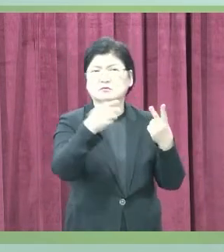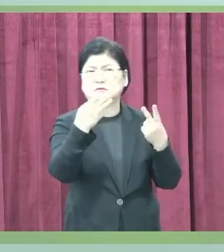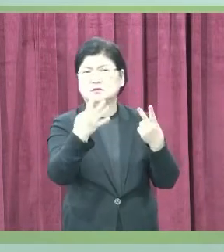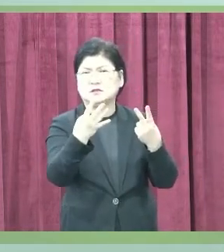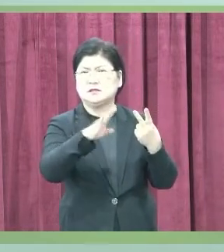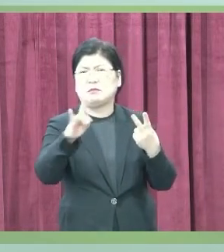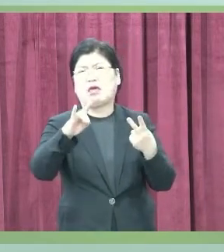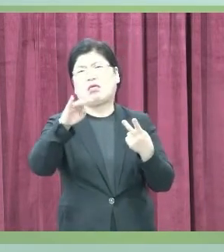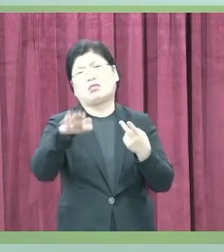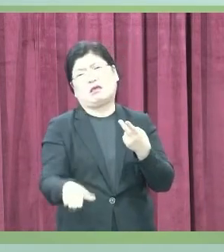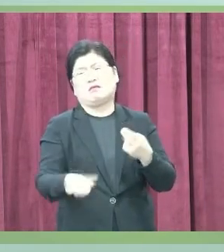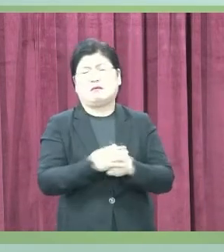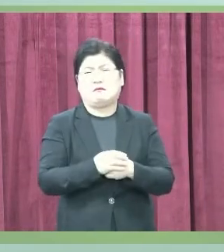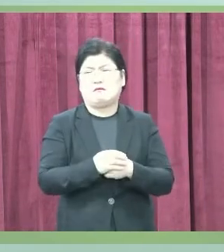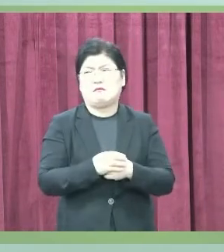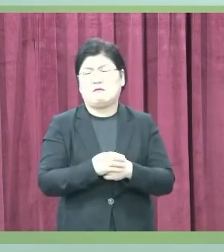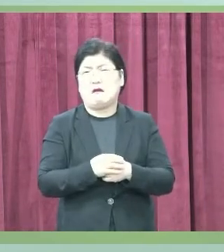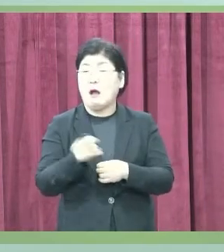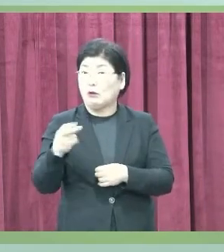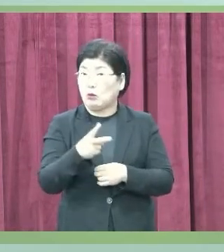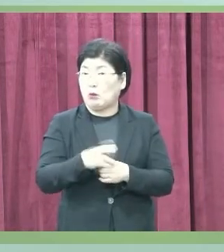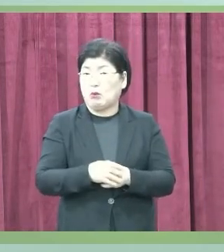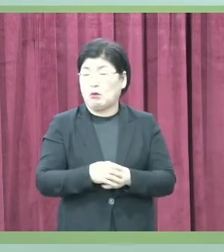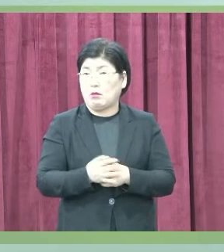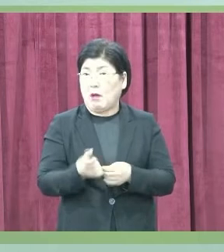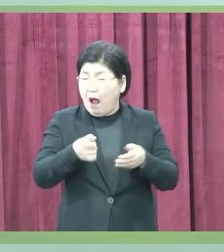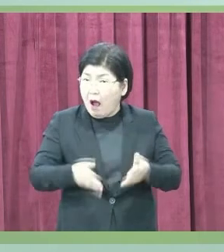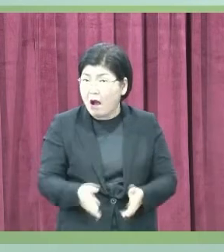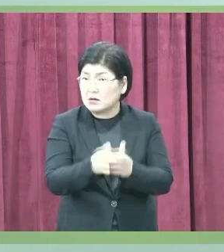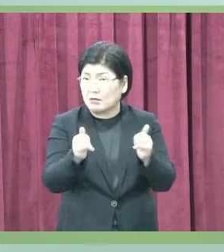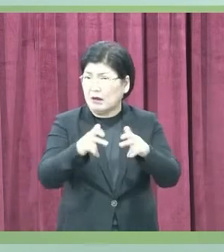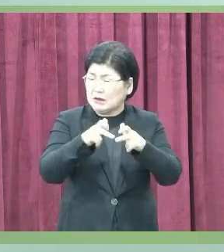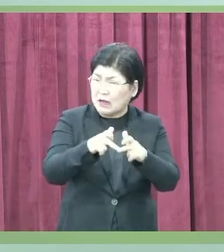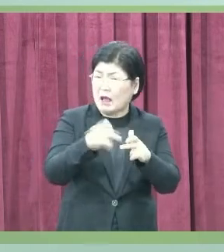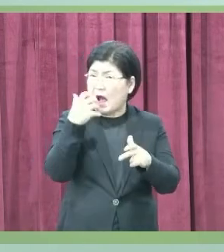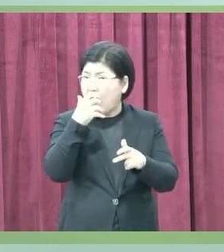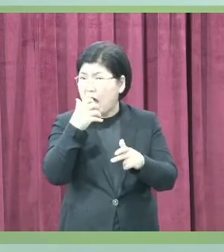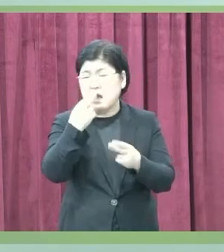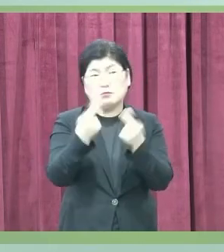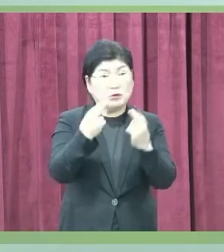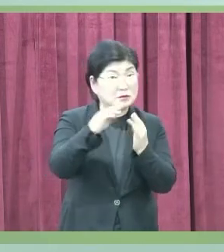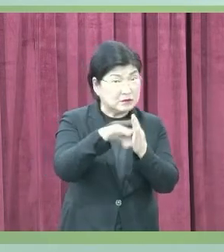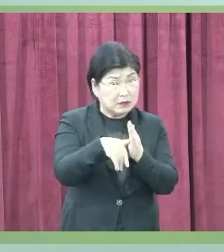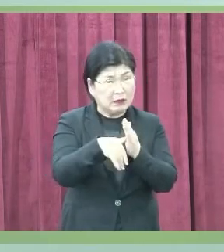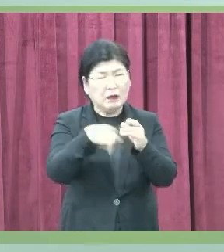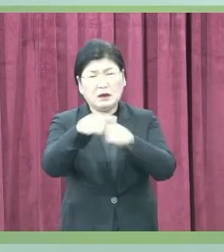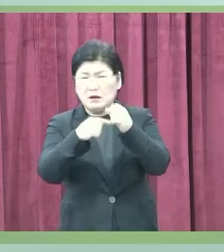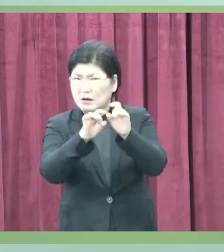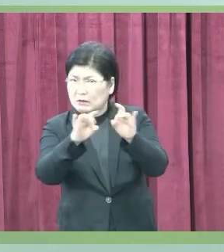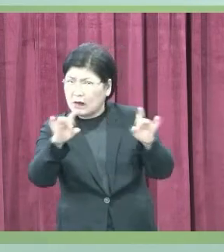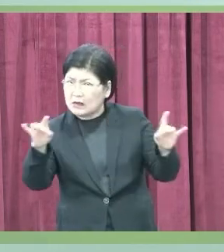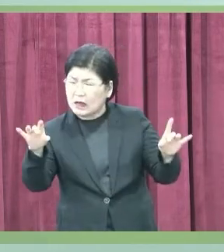낮습니다. 그 다음에 조출산율은 이제 장애인이 비장애인에 비해서 이제 1년간의